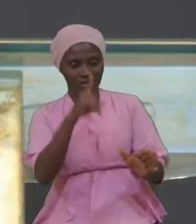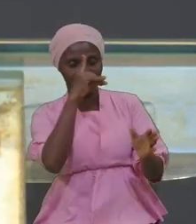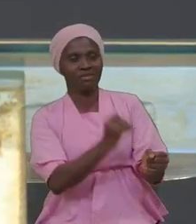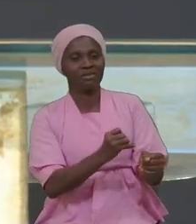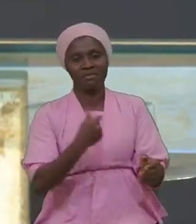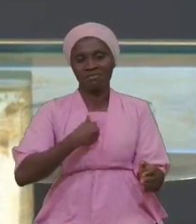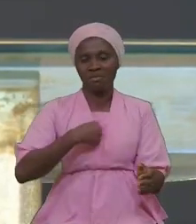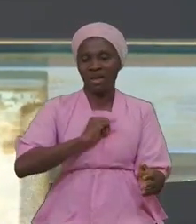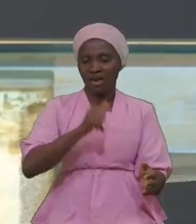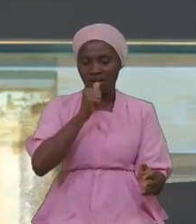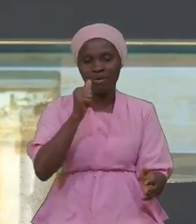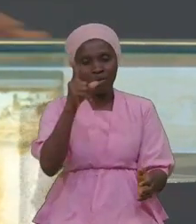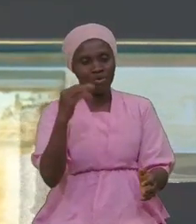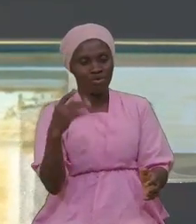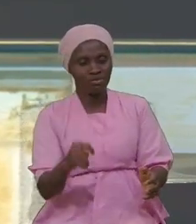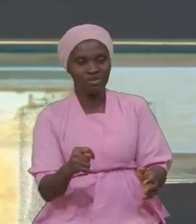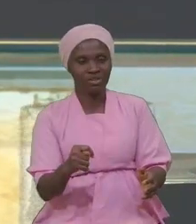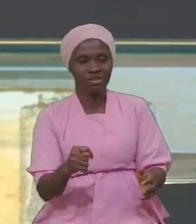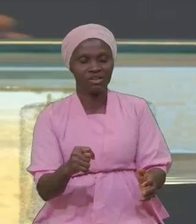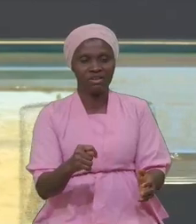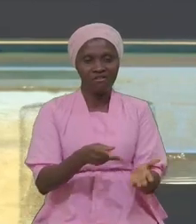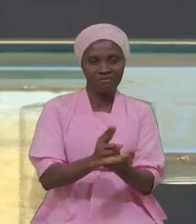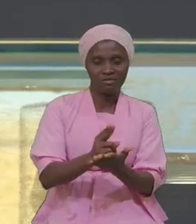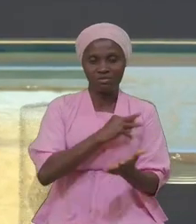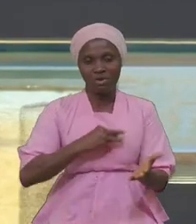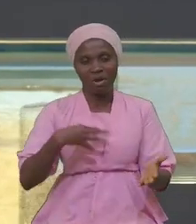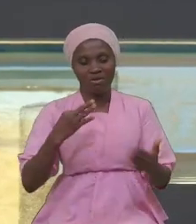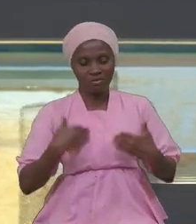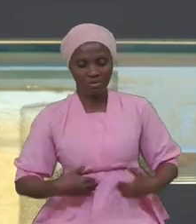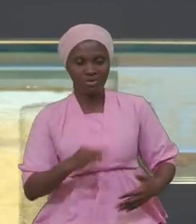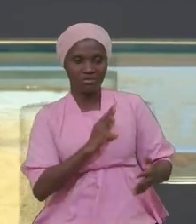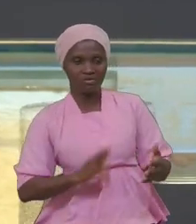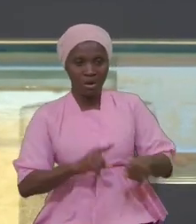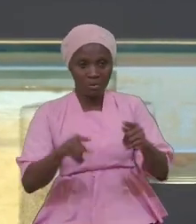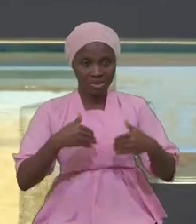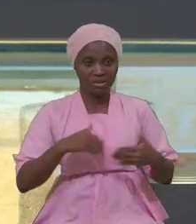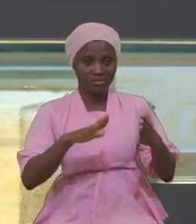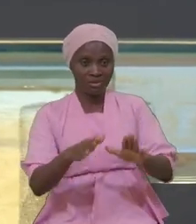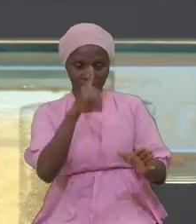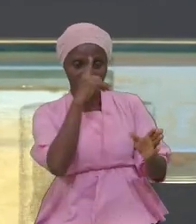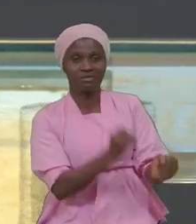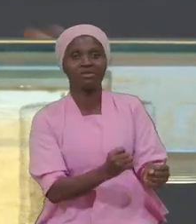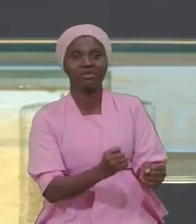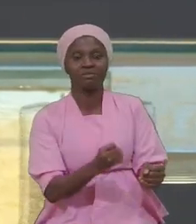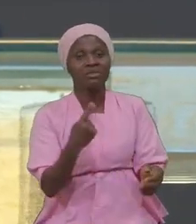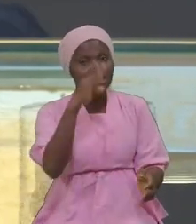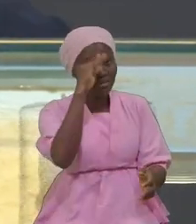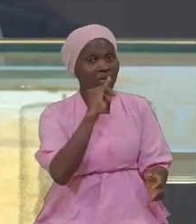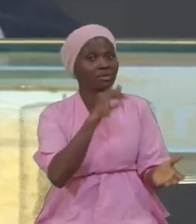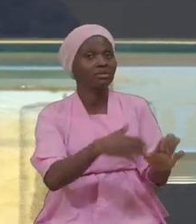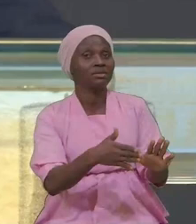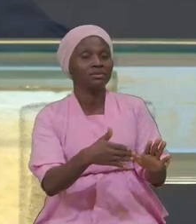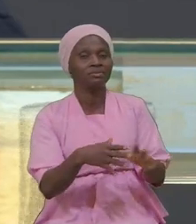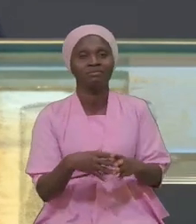suis l'un des membres fidèles du corps de Christ, mais il a une foi morte. L'homme-là est mort.